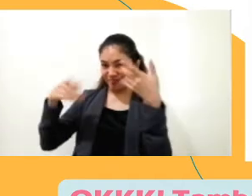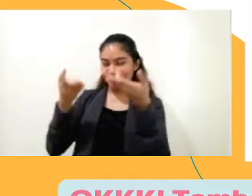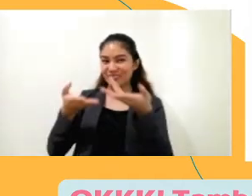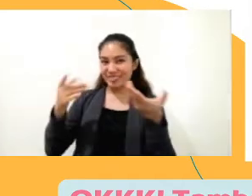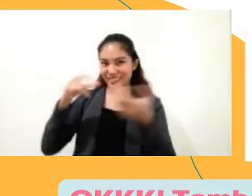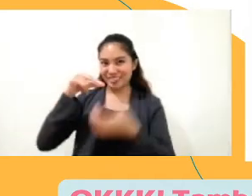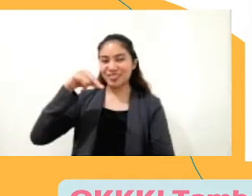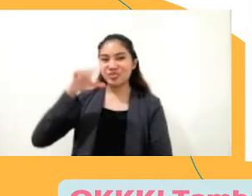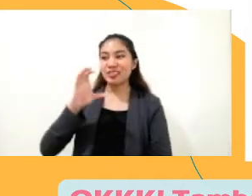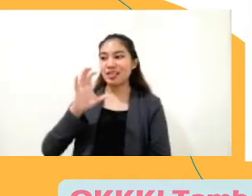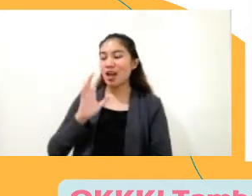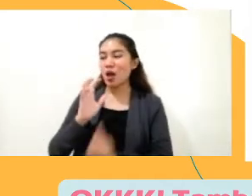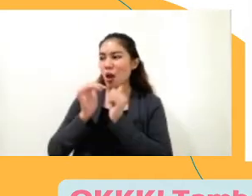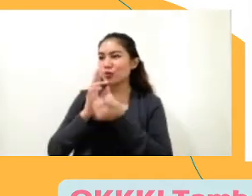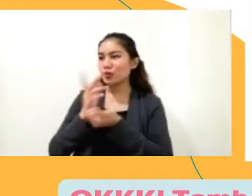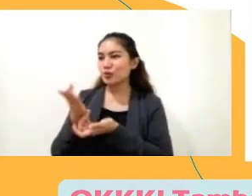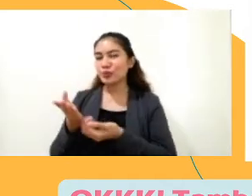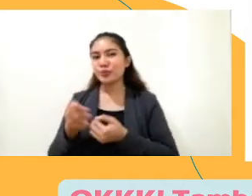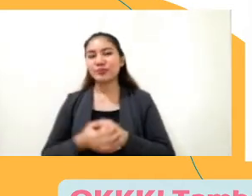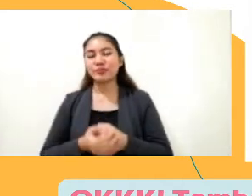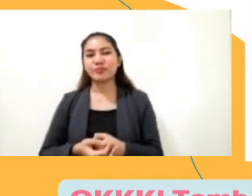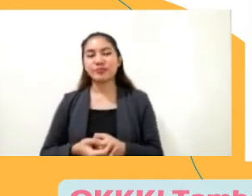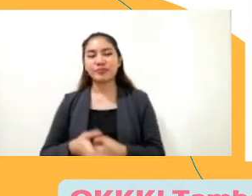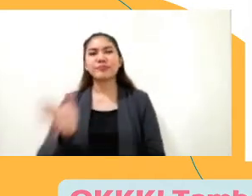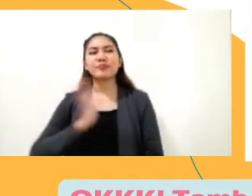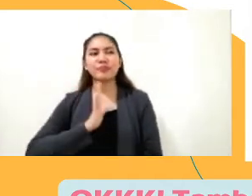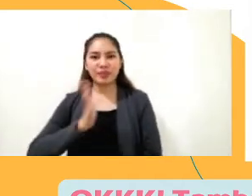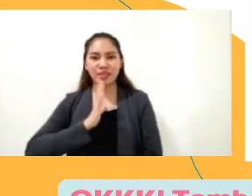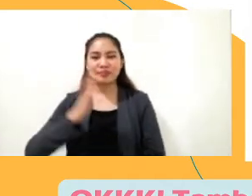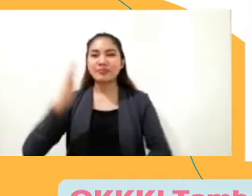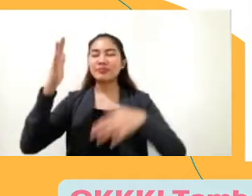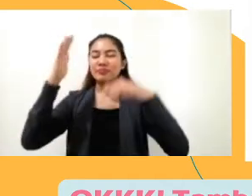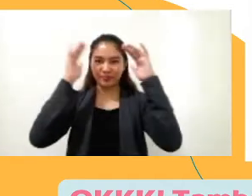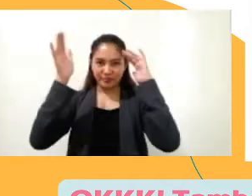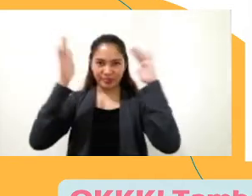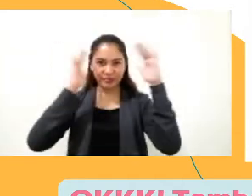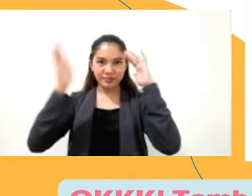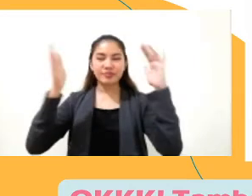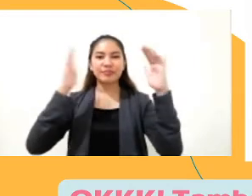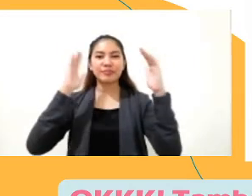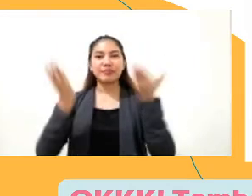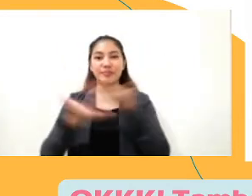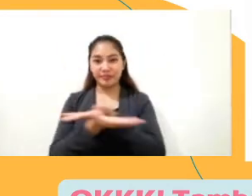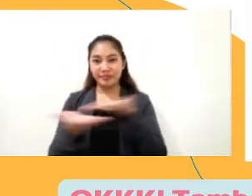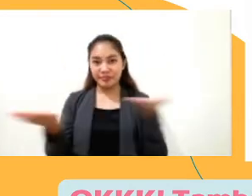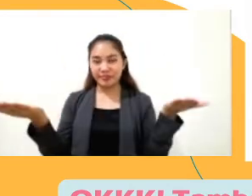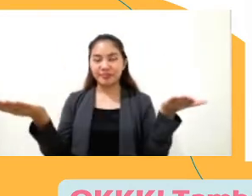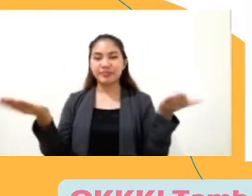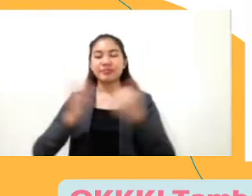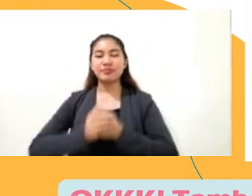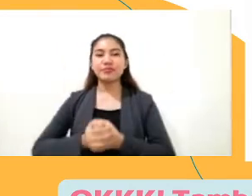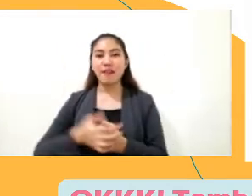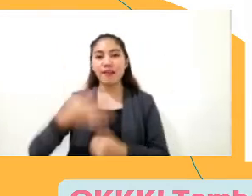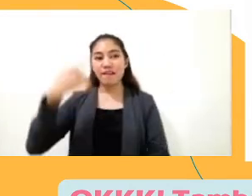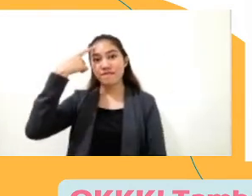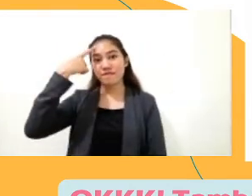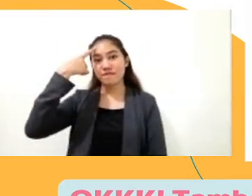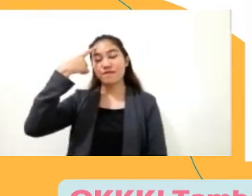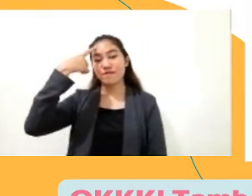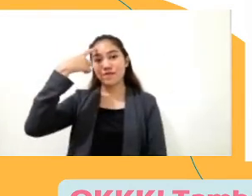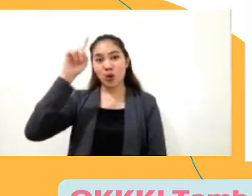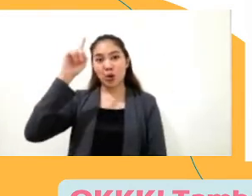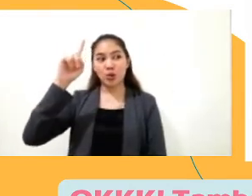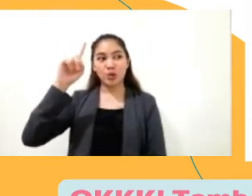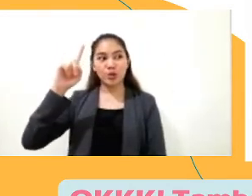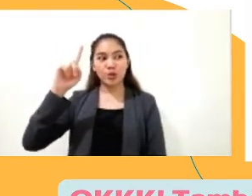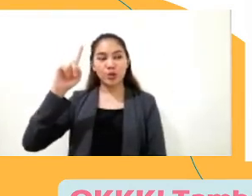ka? Ayun. Hello sa lahat. No? Para sa mga kaigsuunan nato din ha, na